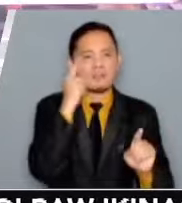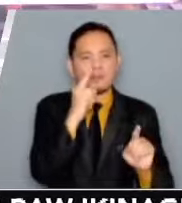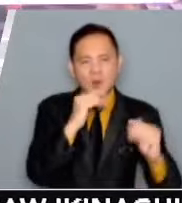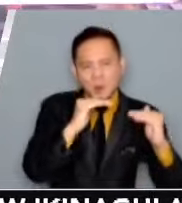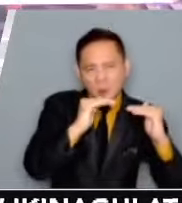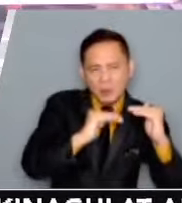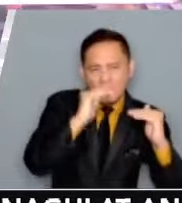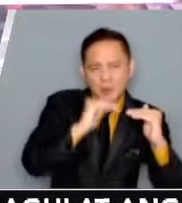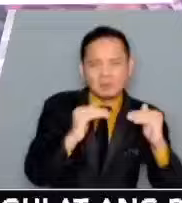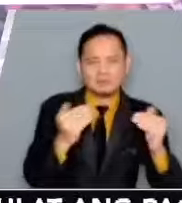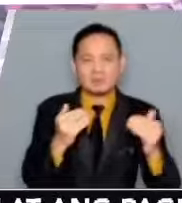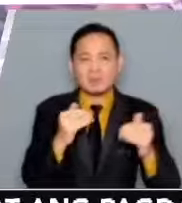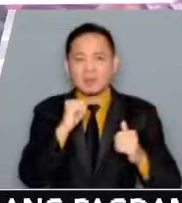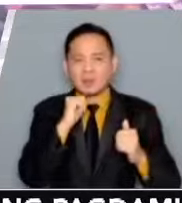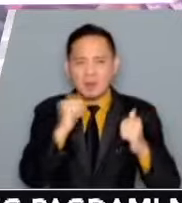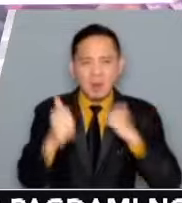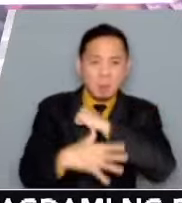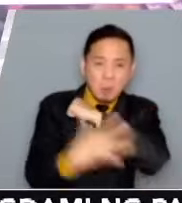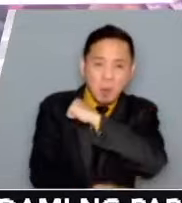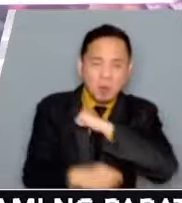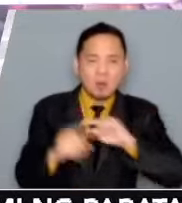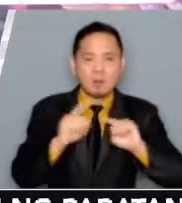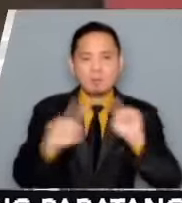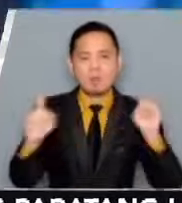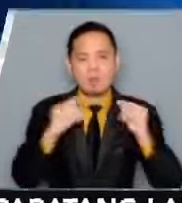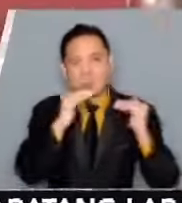balita sina m Gonzalez at Tina Panganiban